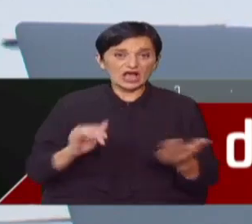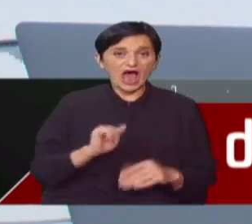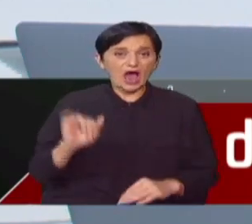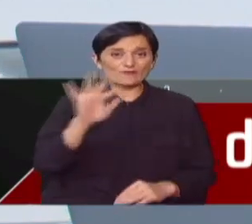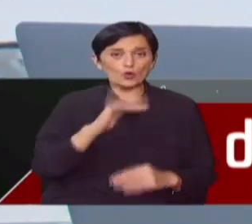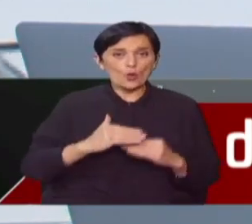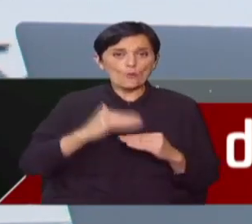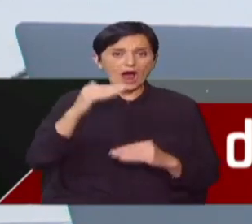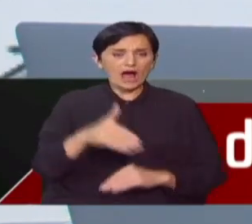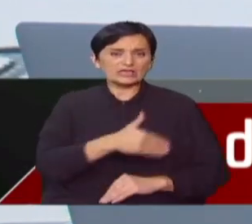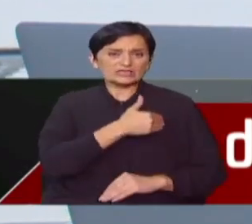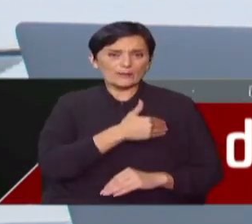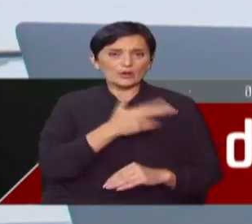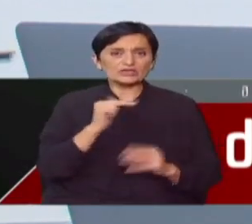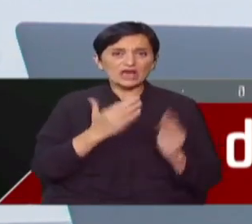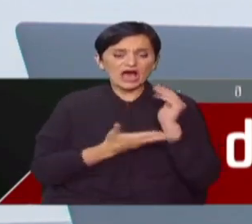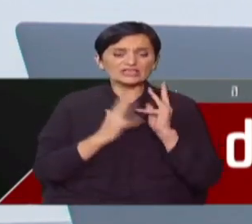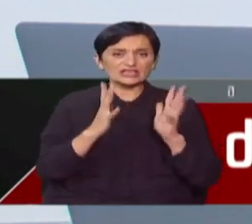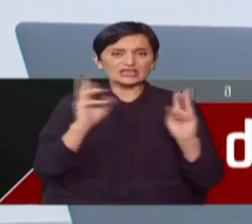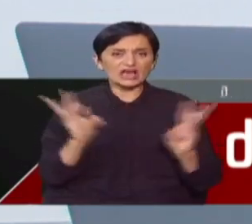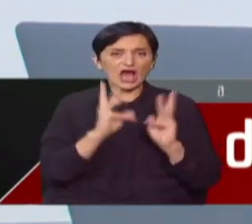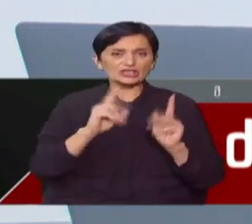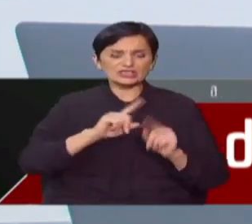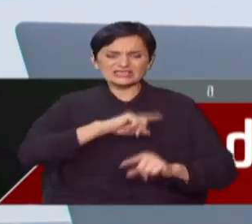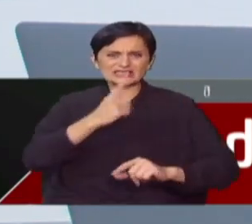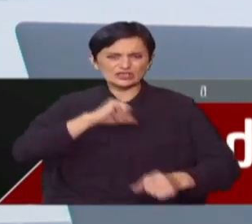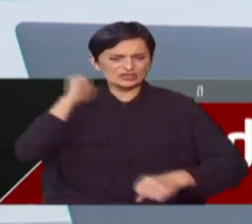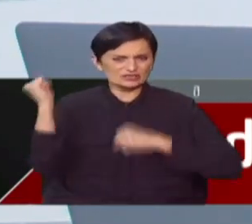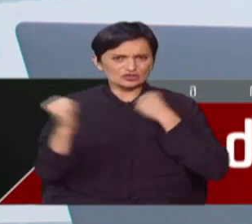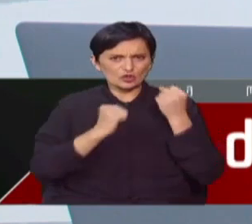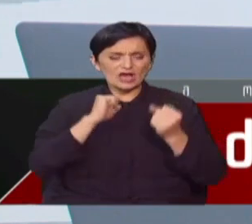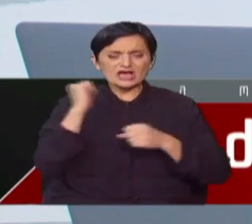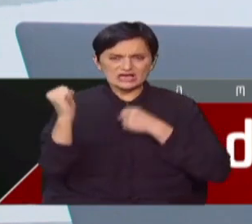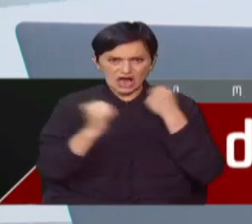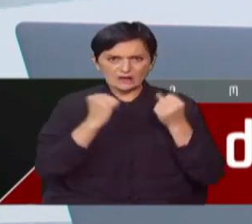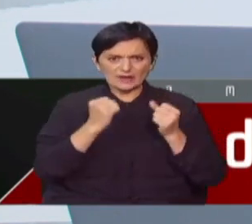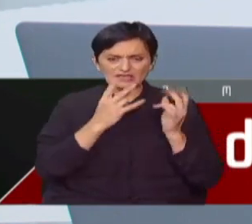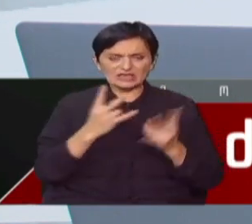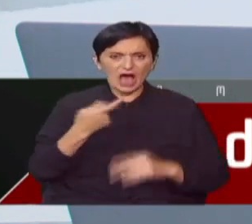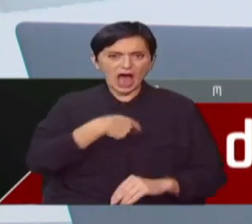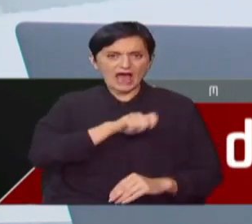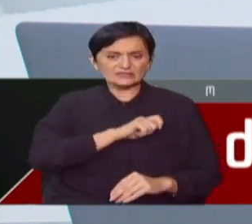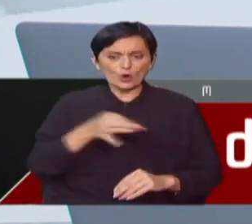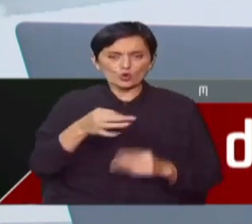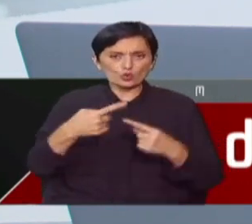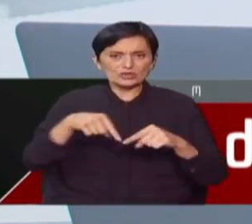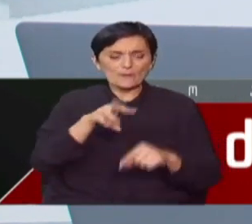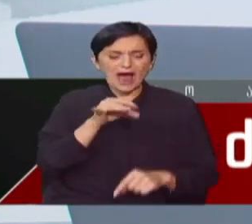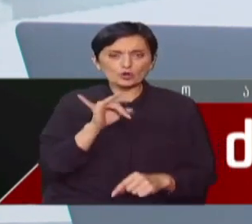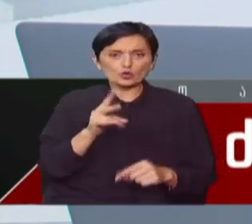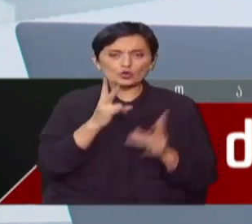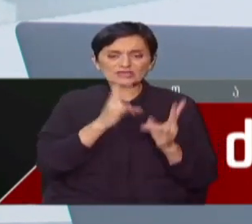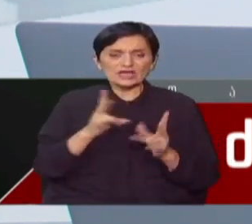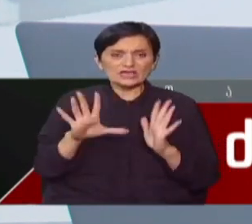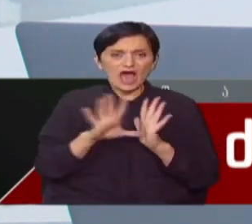Europa și magali temperaturi s-a dat ischanzre bisem de gzlieri cu imada stormia. Carmam niște lovna da azara la Espaneti scunzuli Maliorca. Daziane